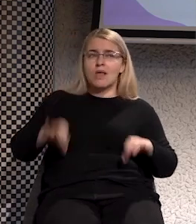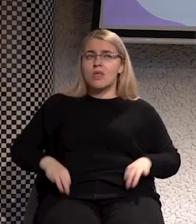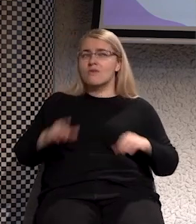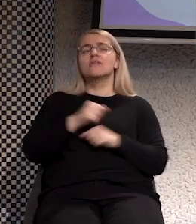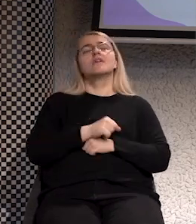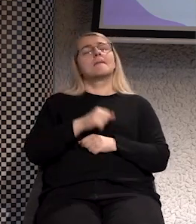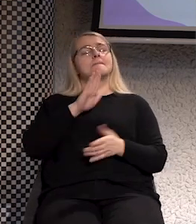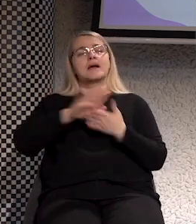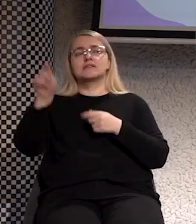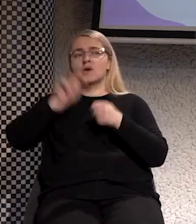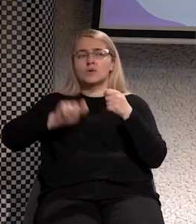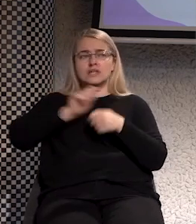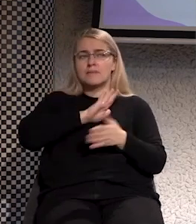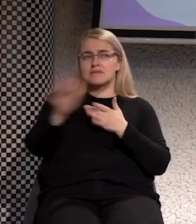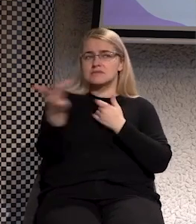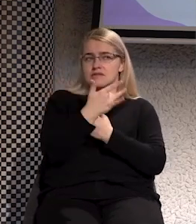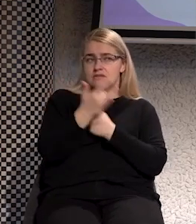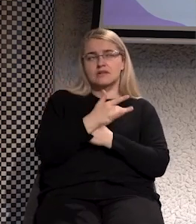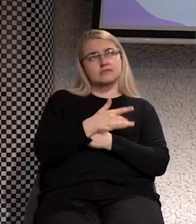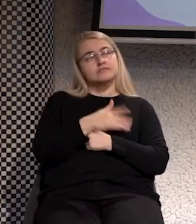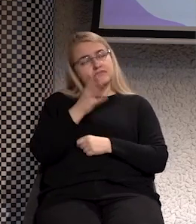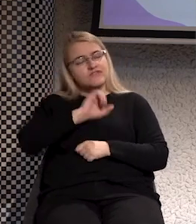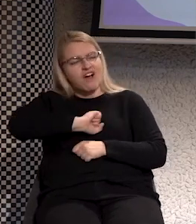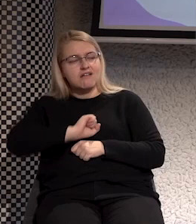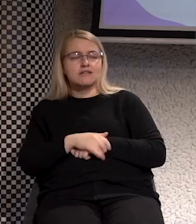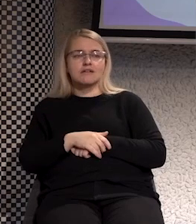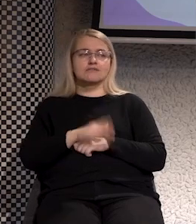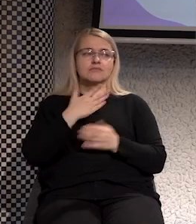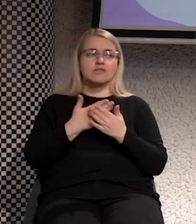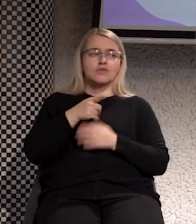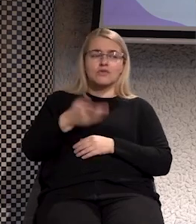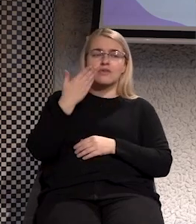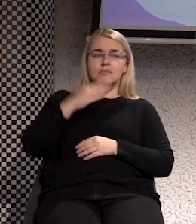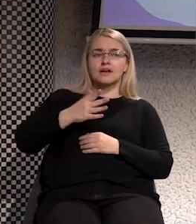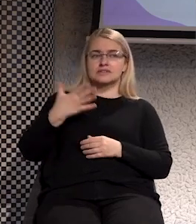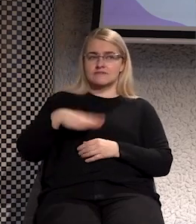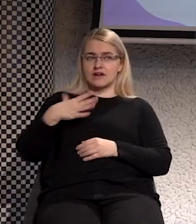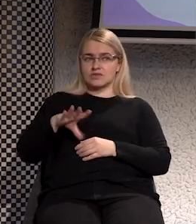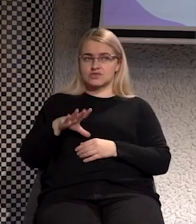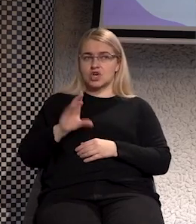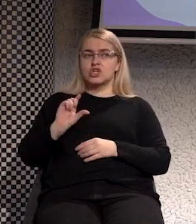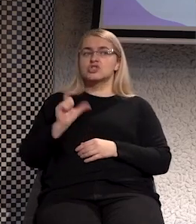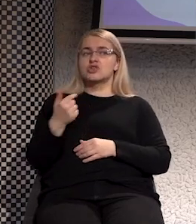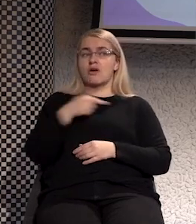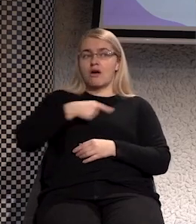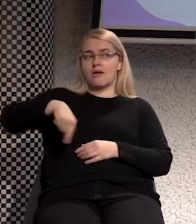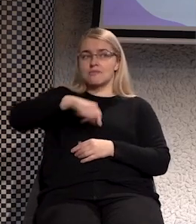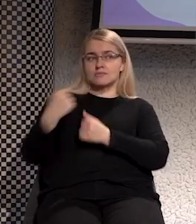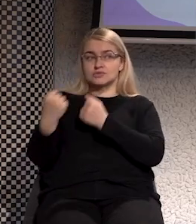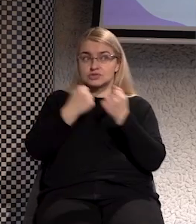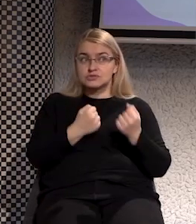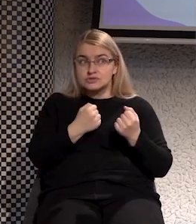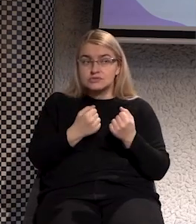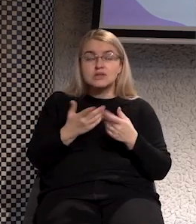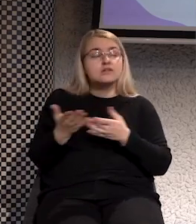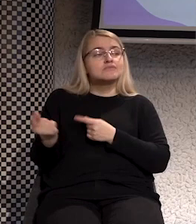i w ogóle, że fajnie, nie? I dla nas to jest zawsze takie najbardziej wartościowe, że to, z czym my przyszliśmy, to faktycznie zadziałało. W sensie, że ten